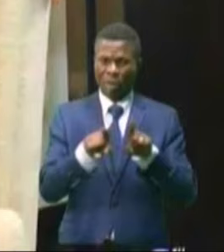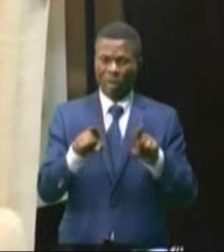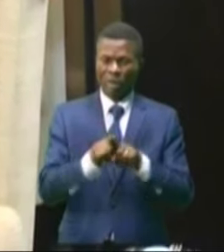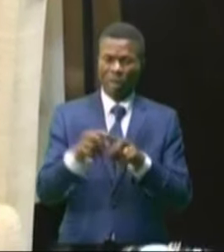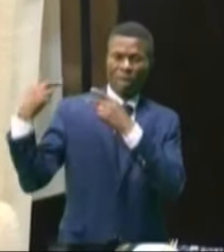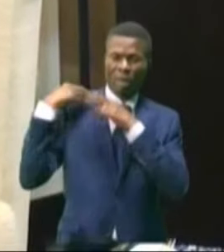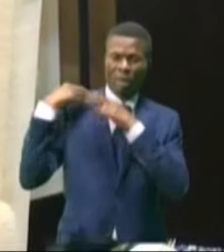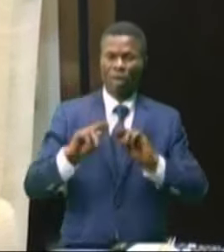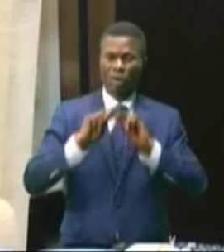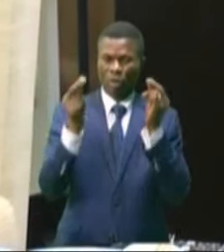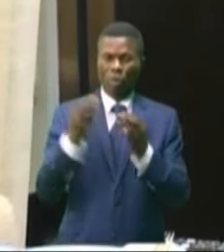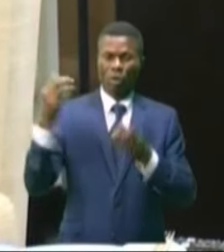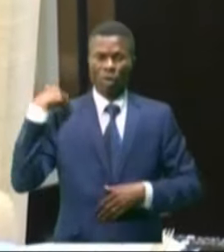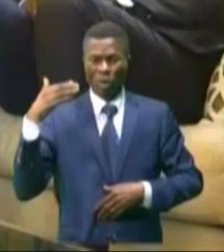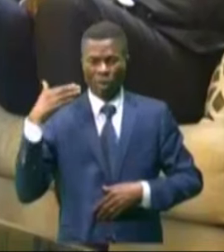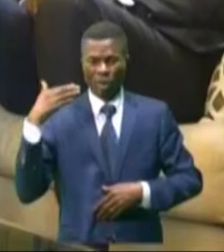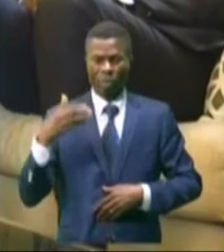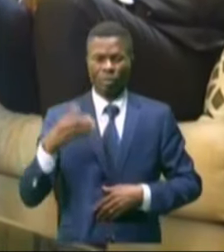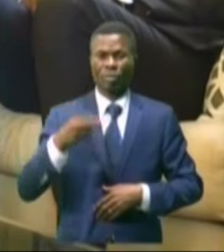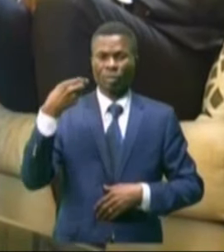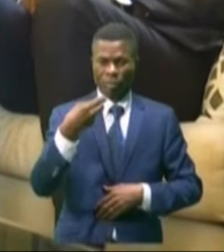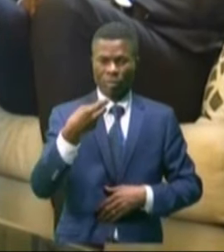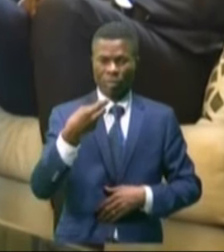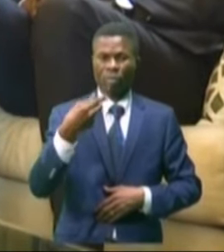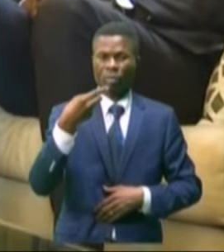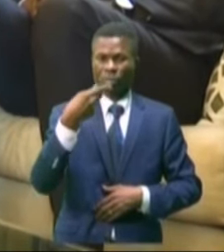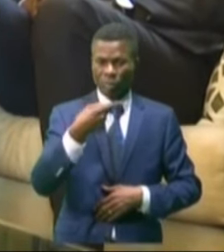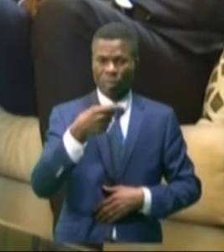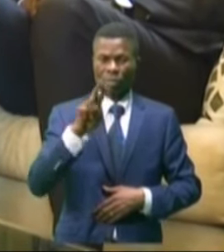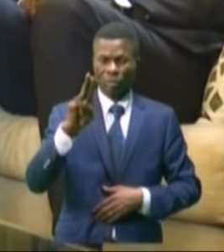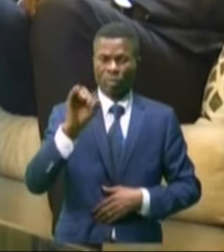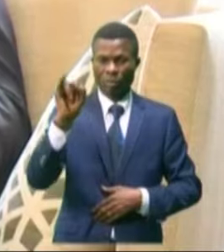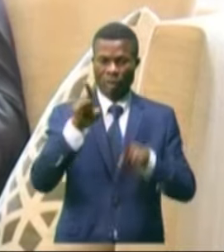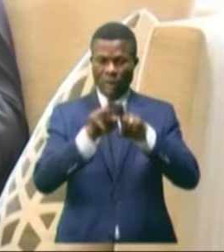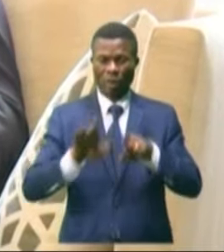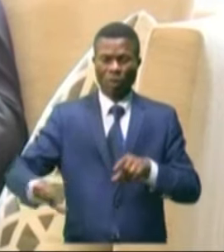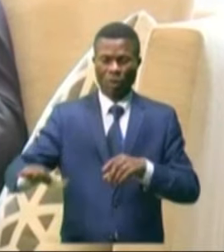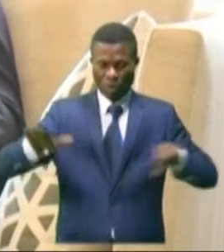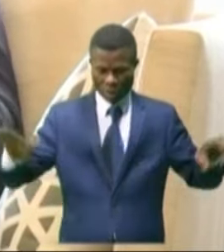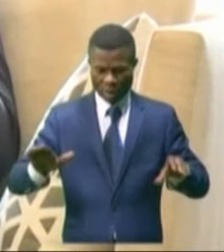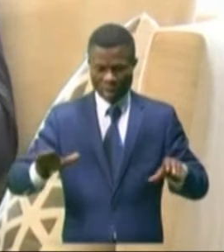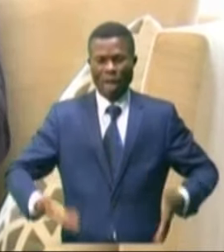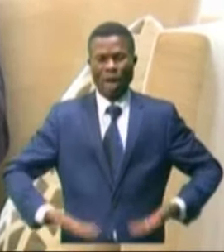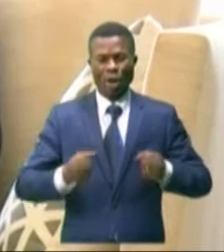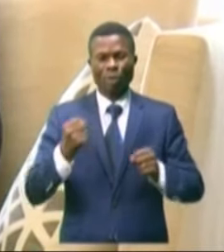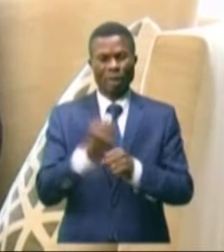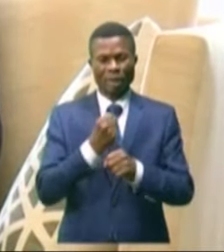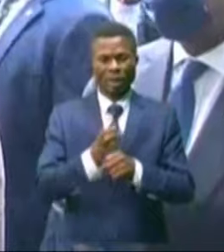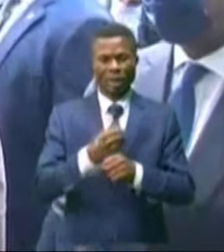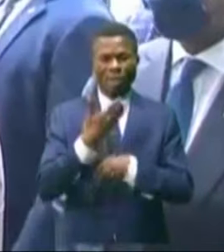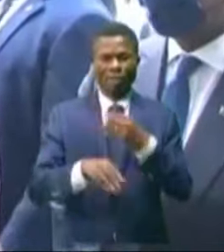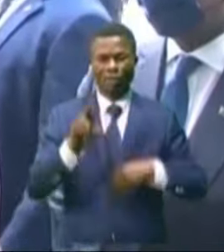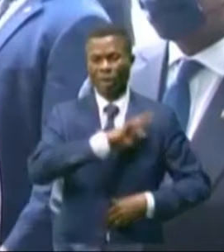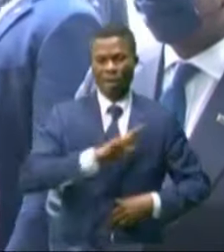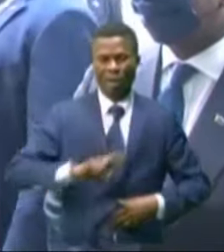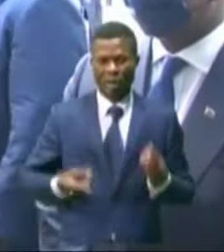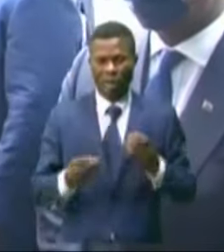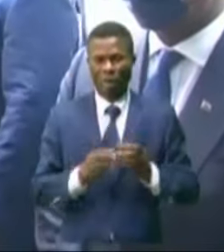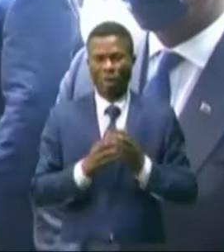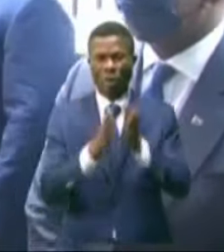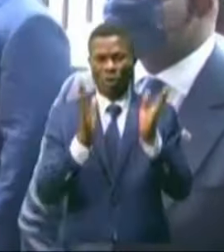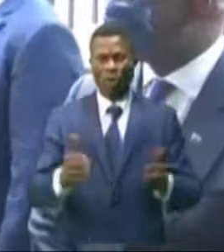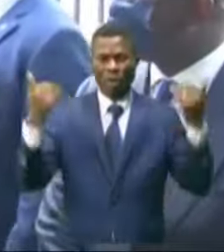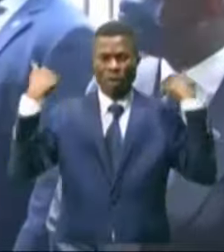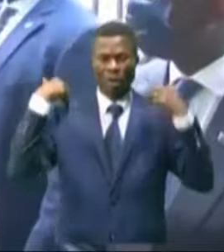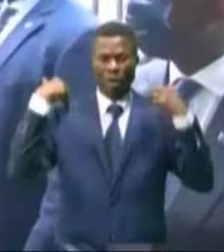humaines de l'État, de la Guinée et du Sénégal ont salué les avancées réalisées par la République démocratique du Congo sous le leadership du chef de